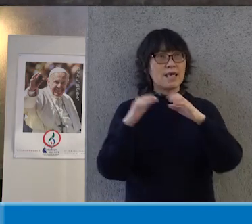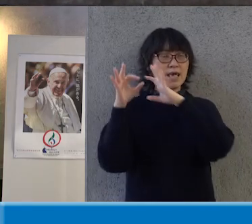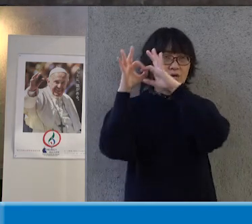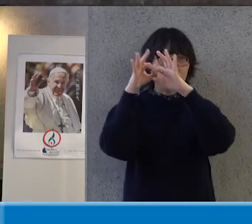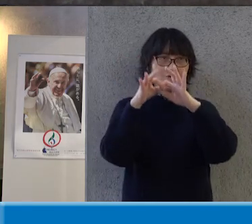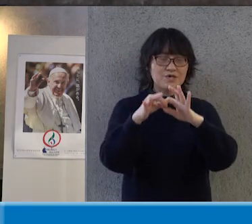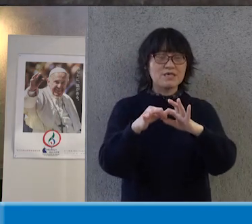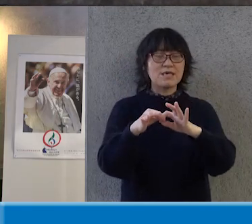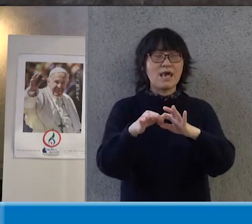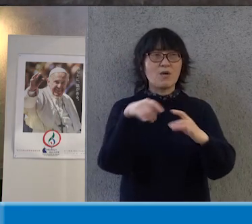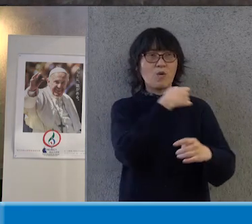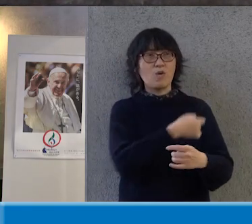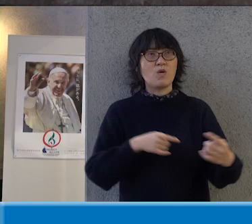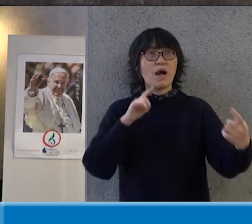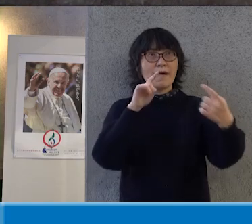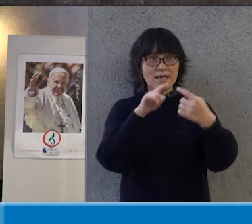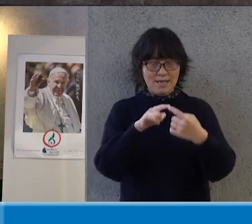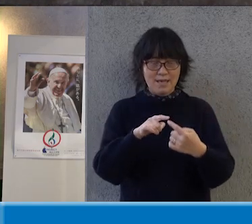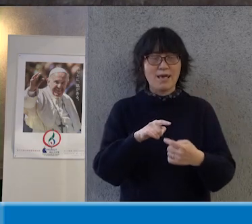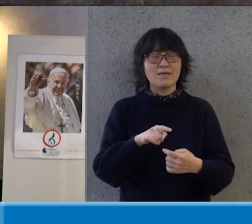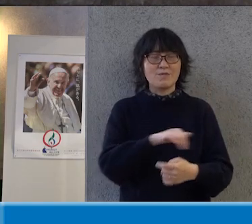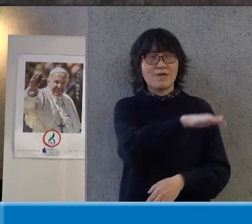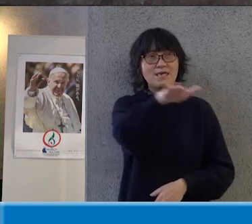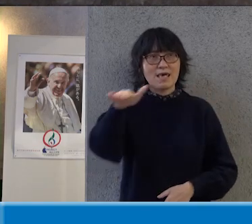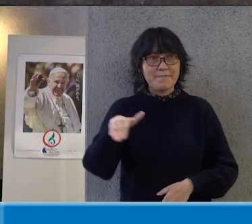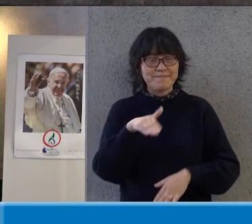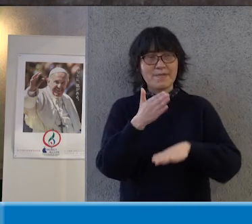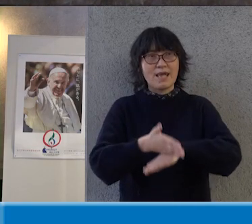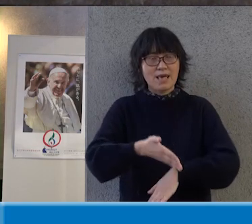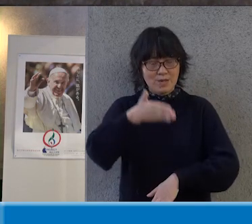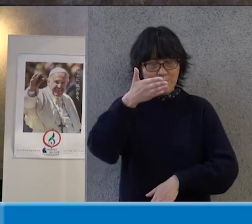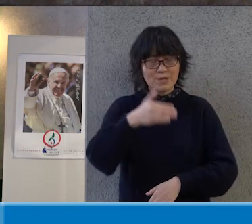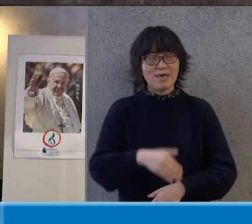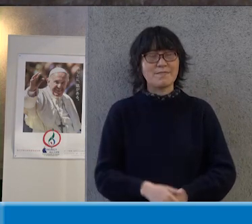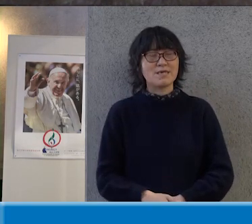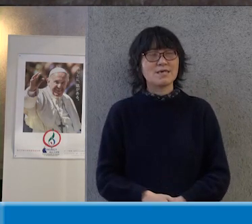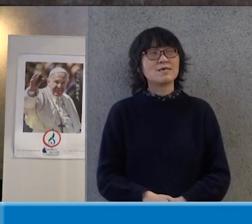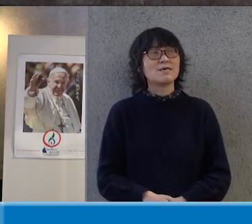を合わせてくださっている皆さん、本当にありがとうございます。